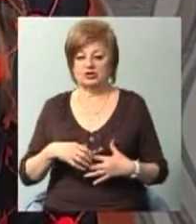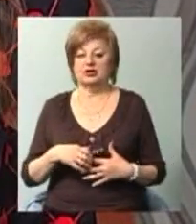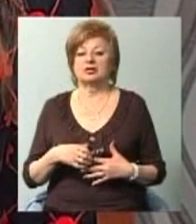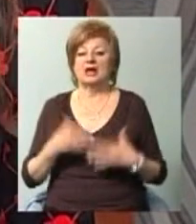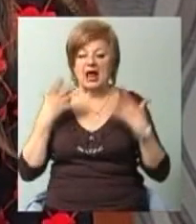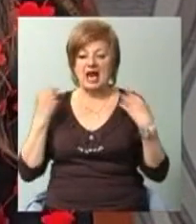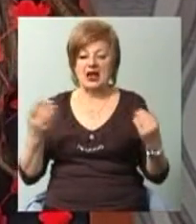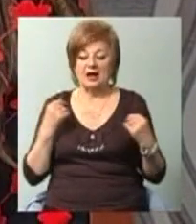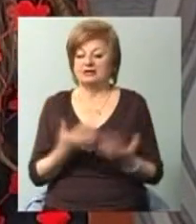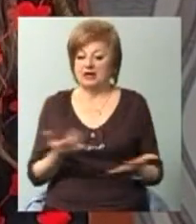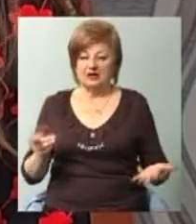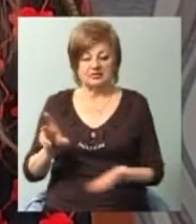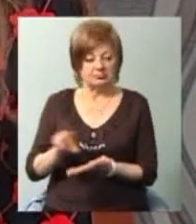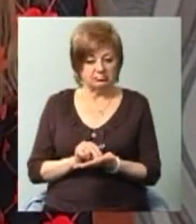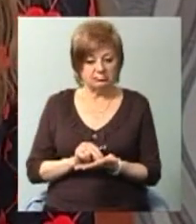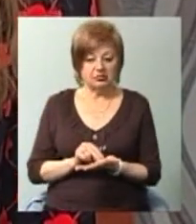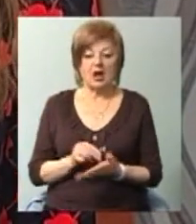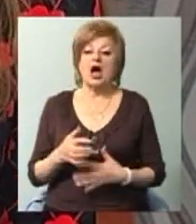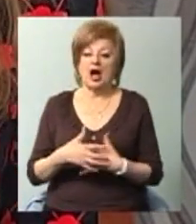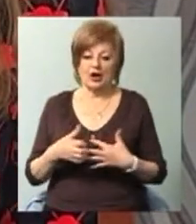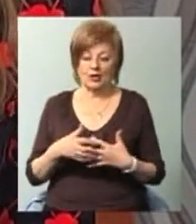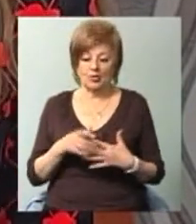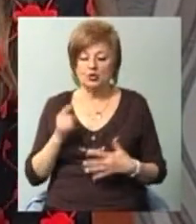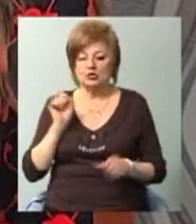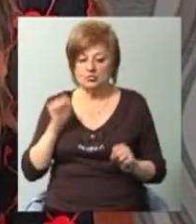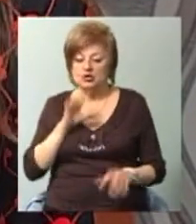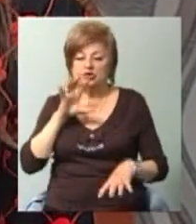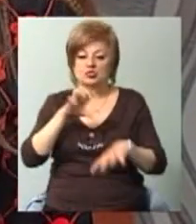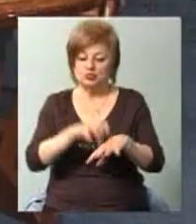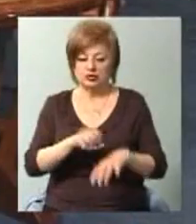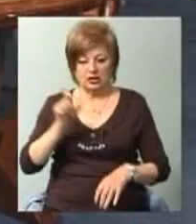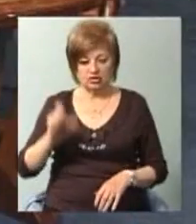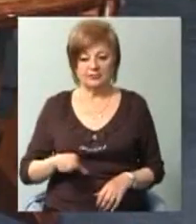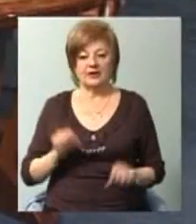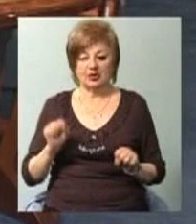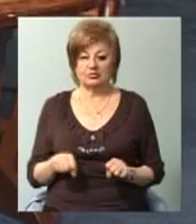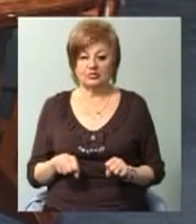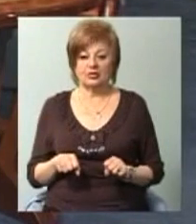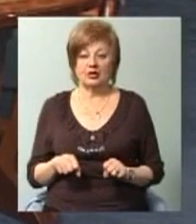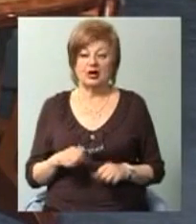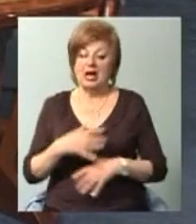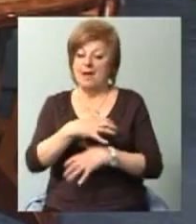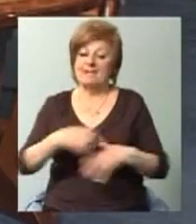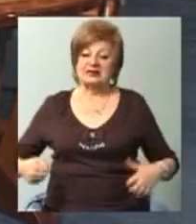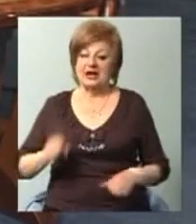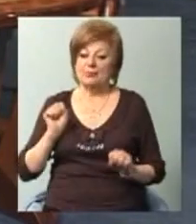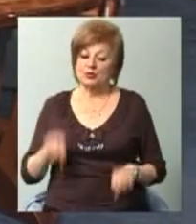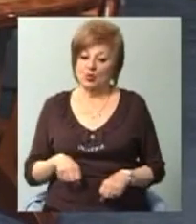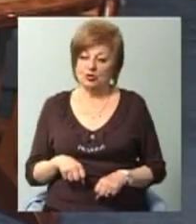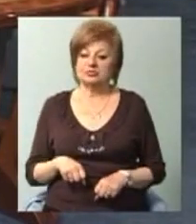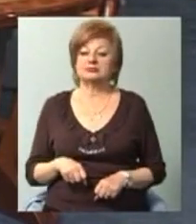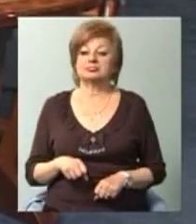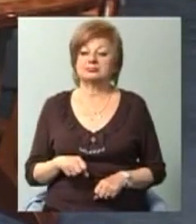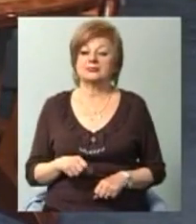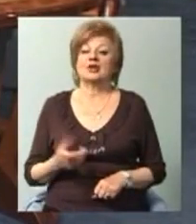і тому подібних. Як ти гадаєш, коти, вони хижі, вони можуть укусити людину або… Поцарапати тільки.